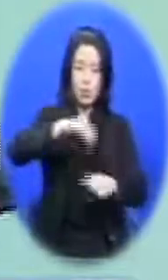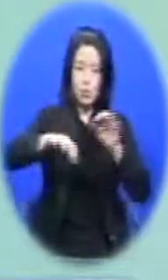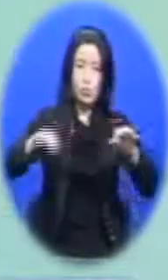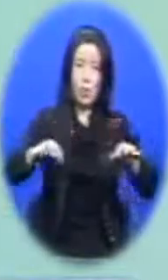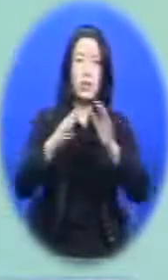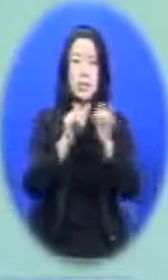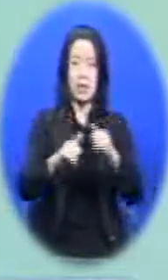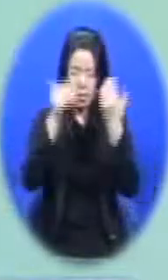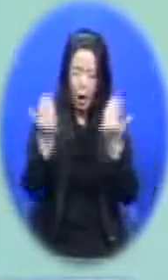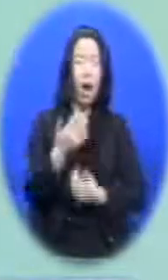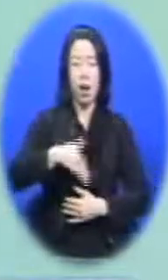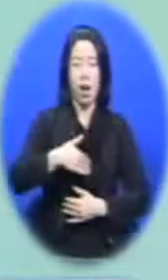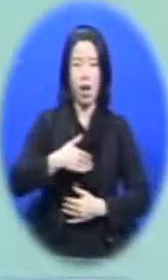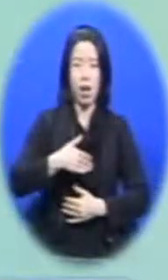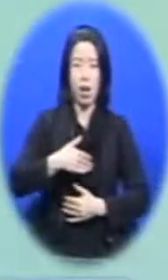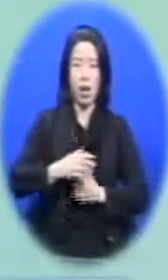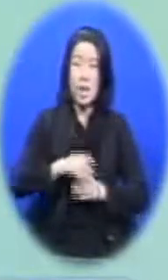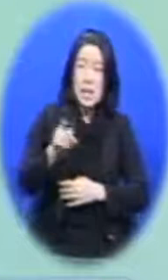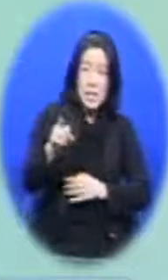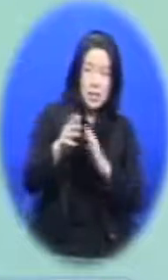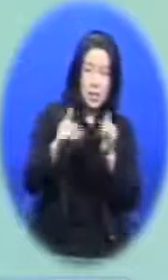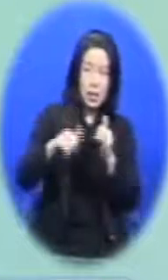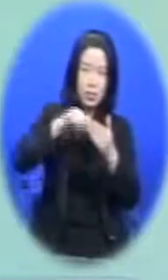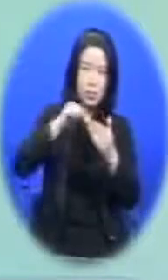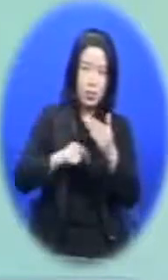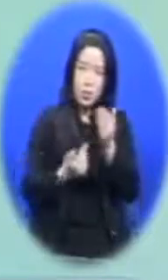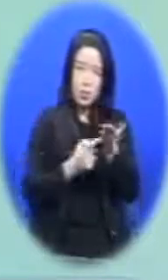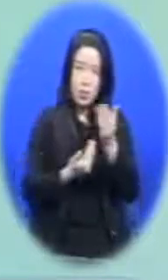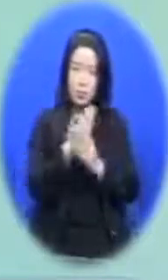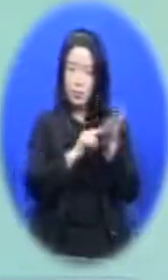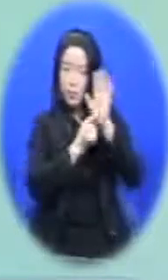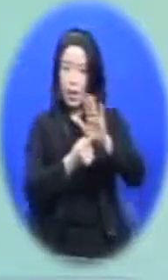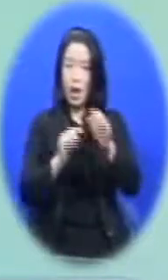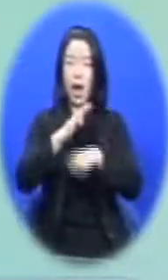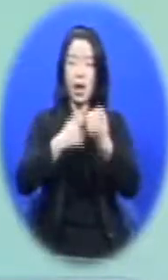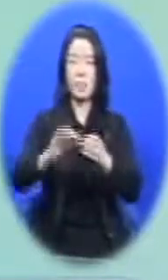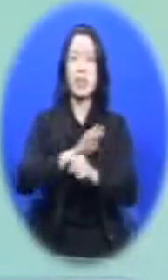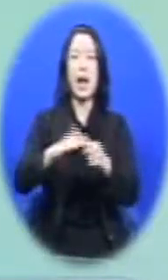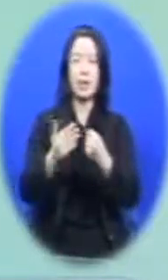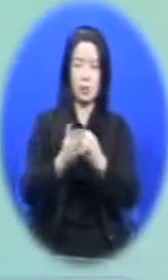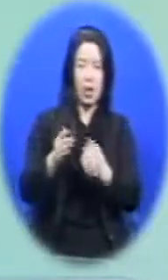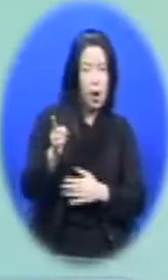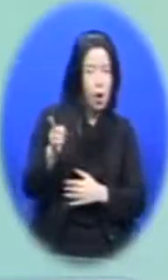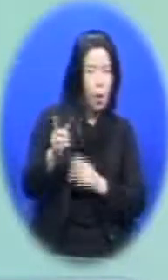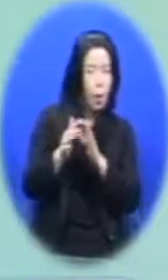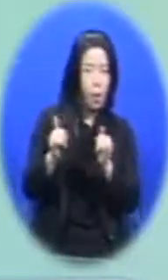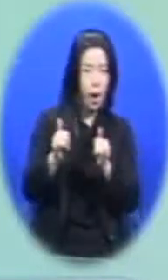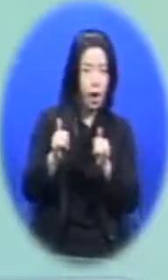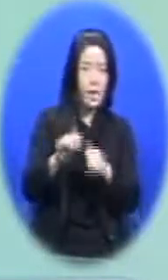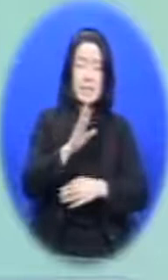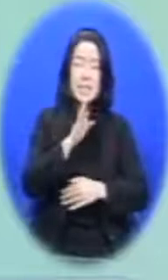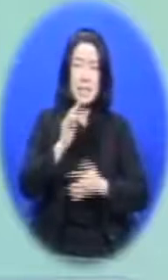다 압니다. 그 사람 속에서 드러나는 하나님의 사랑 때문에 저 사람이